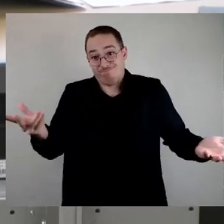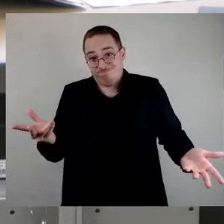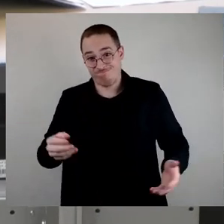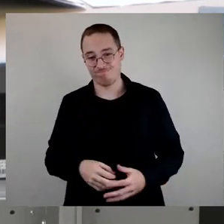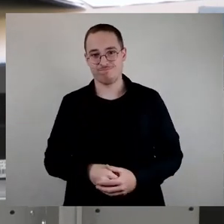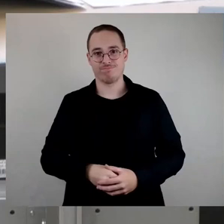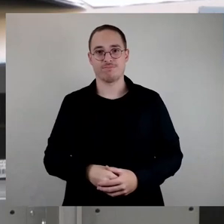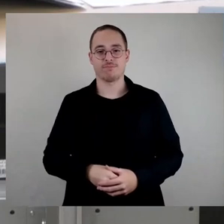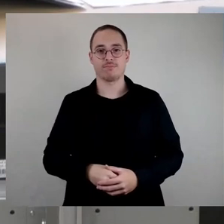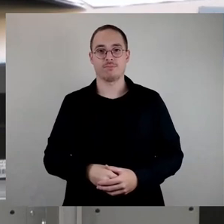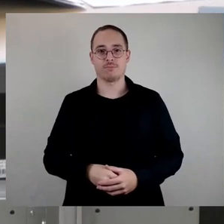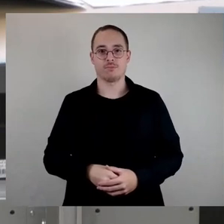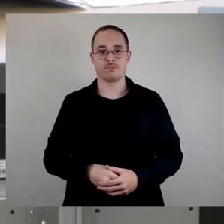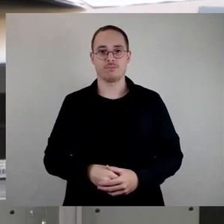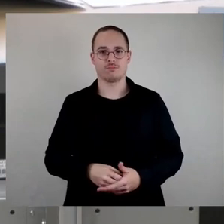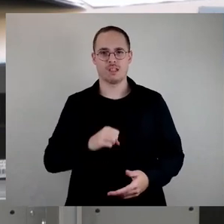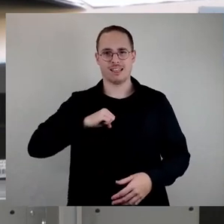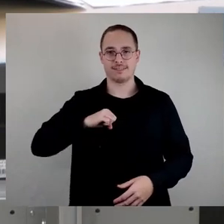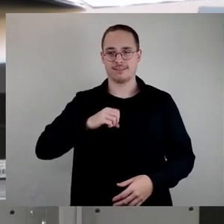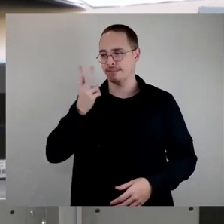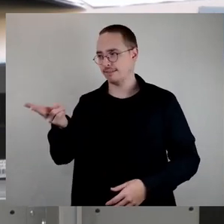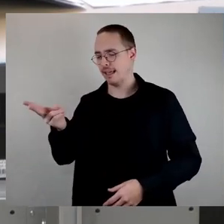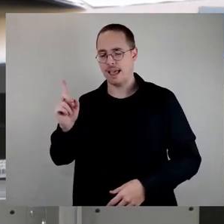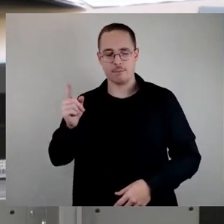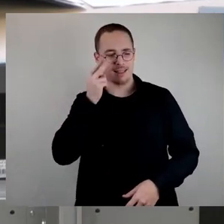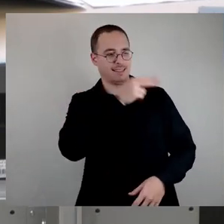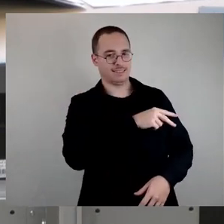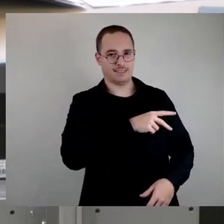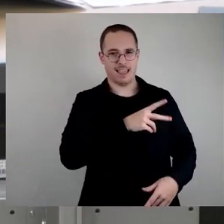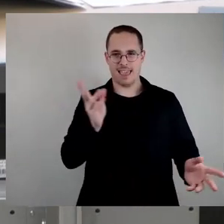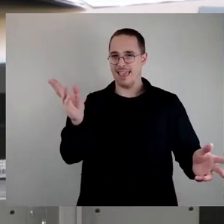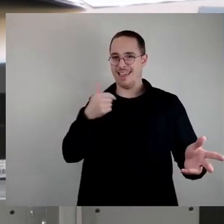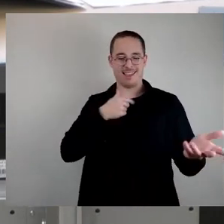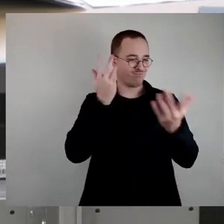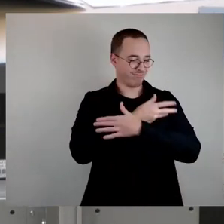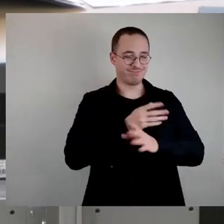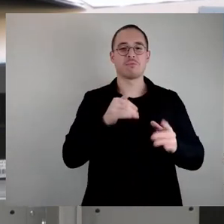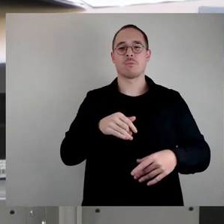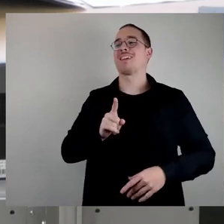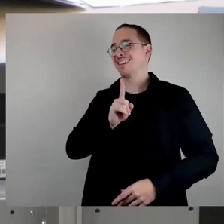Rechts. Ich habe links geguckt. Na gut, dann gucke ich jetzt nach rechts.